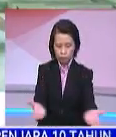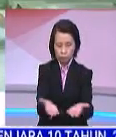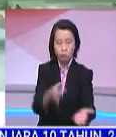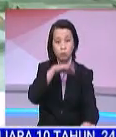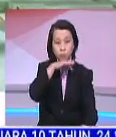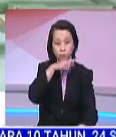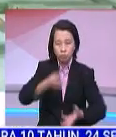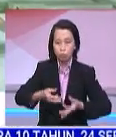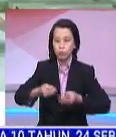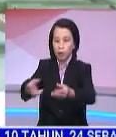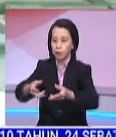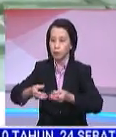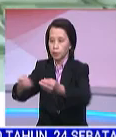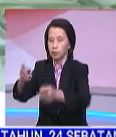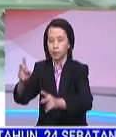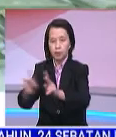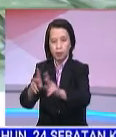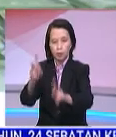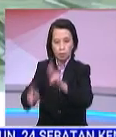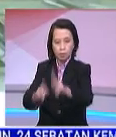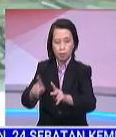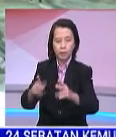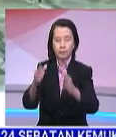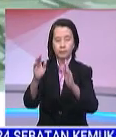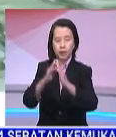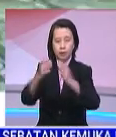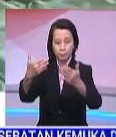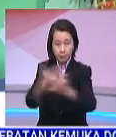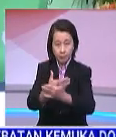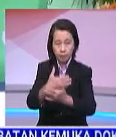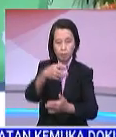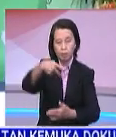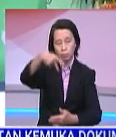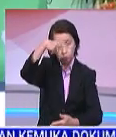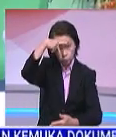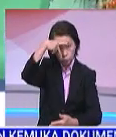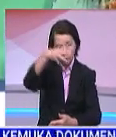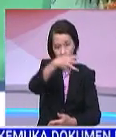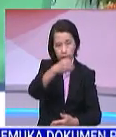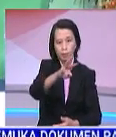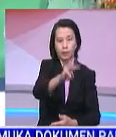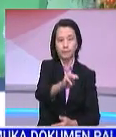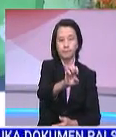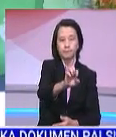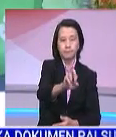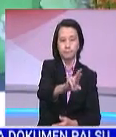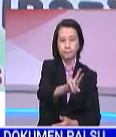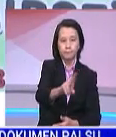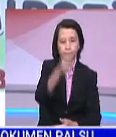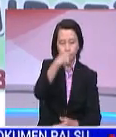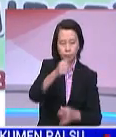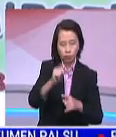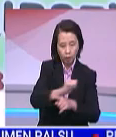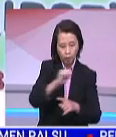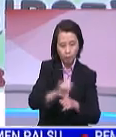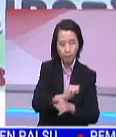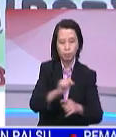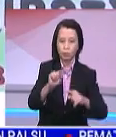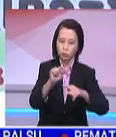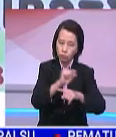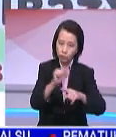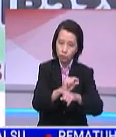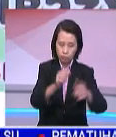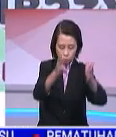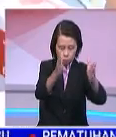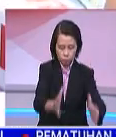diedarkan kepada penduduk di Bandar Baru pusat ameru menerusi program membudayakan amalan penggunaan tong